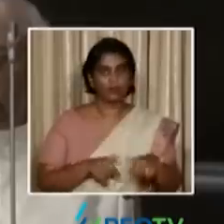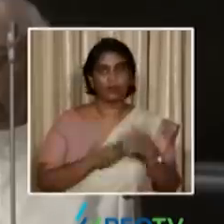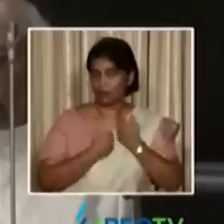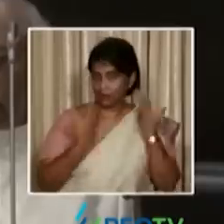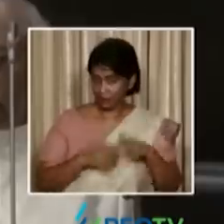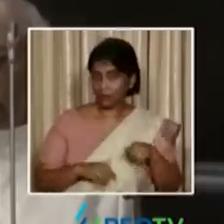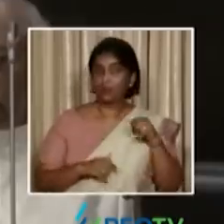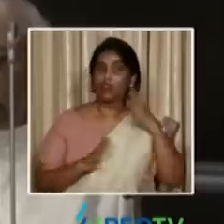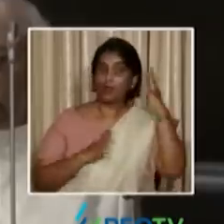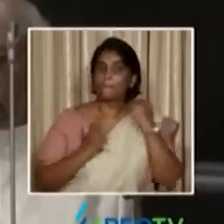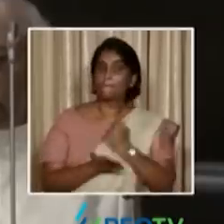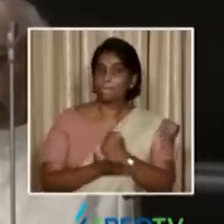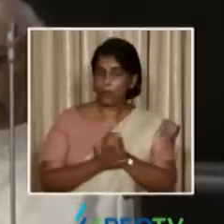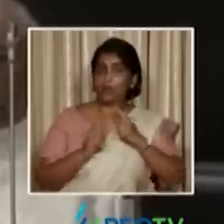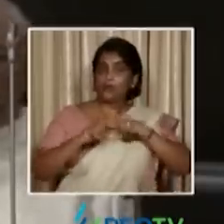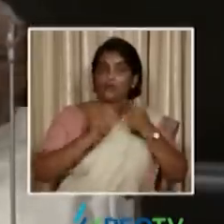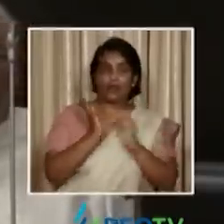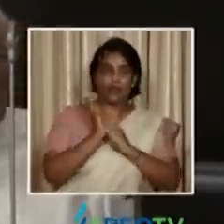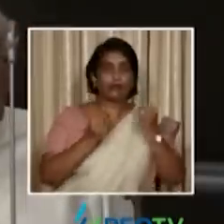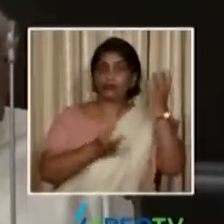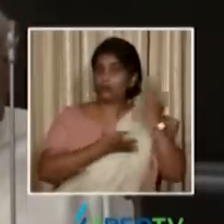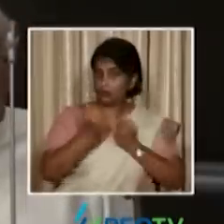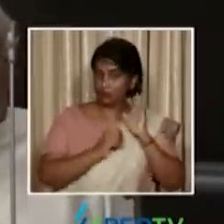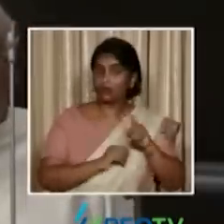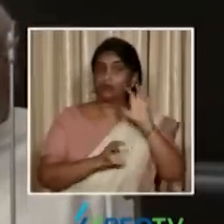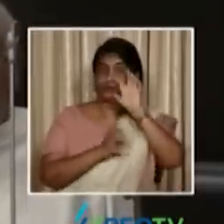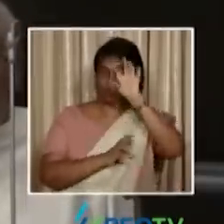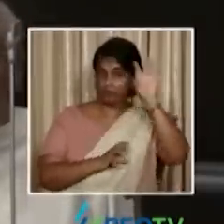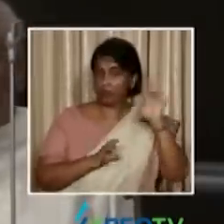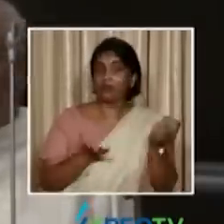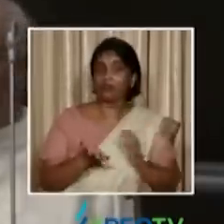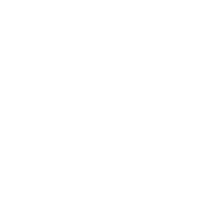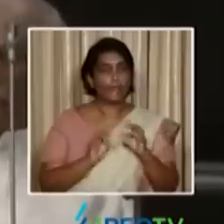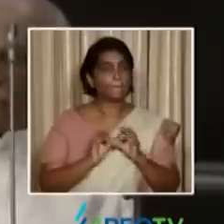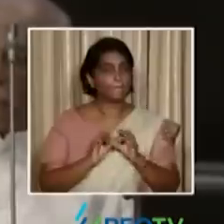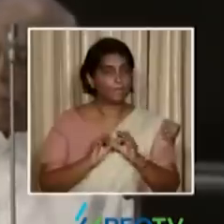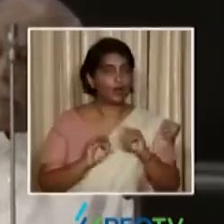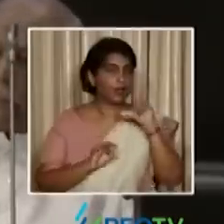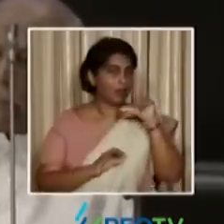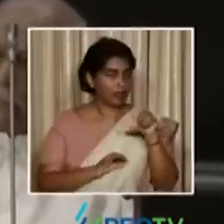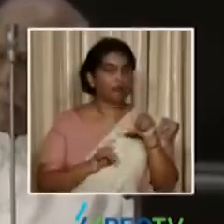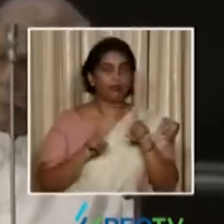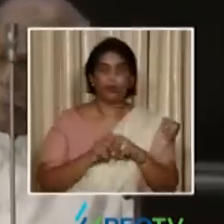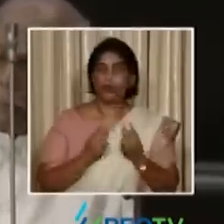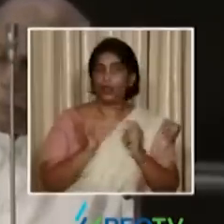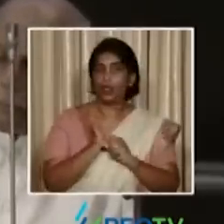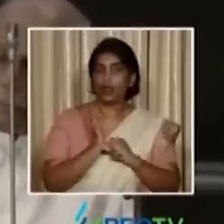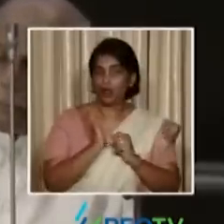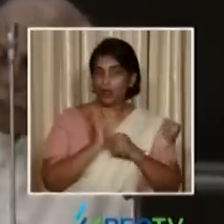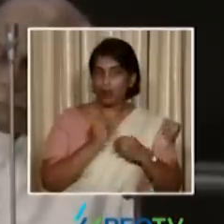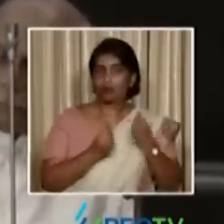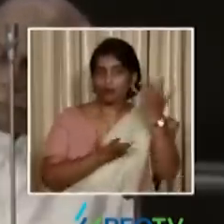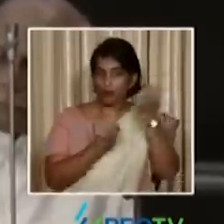ලැබී තියෙනවා. ලෝක බැංකුව සහ වෙනත් ණය ආධාර ලබා දෙන පාර්ශ්වයන් වෙතින් තවත් ඩොලර් බිලියන 7ක පමණ කඩිනම් ණය ආධාර